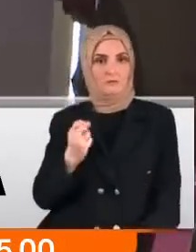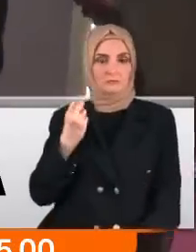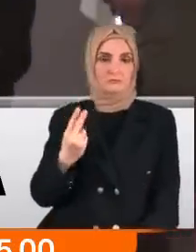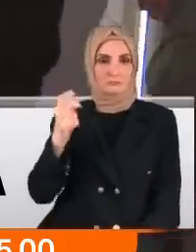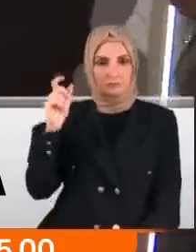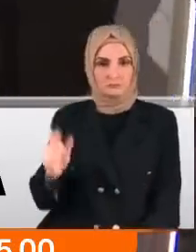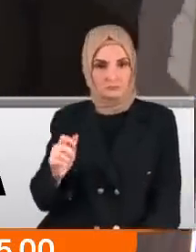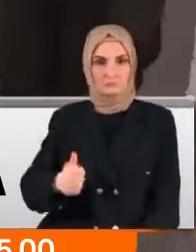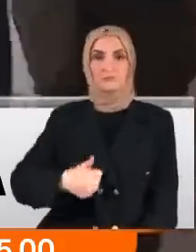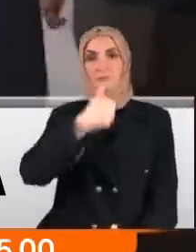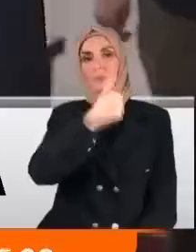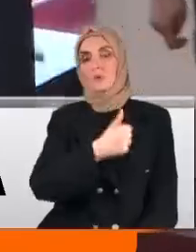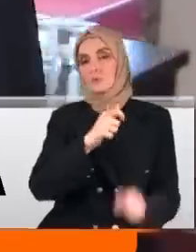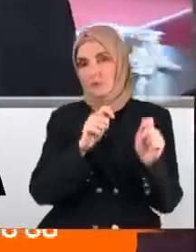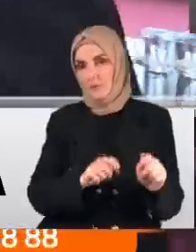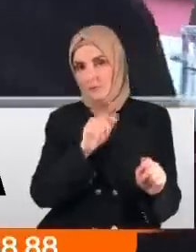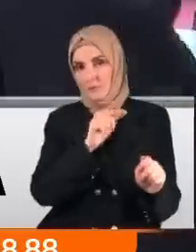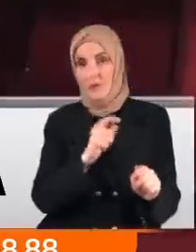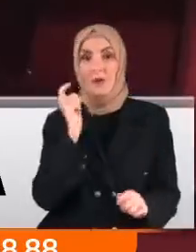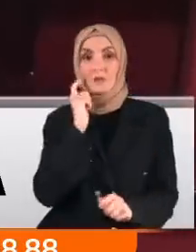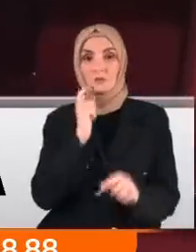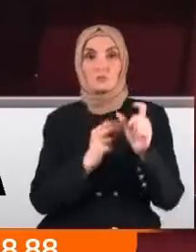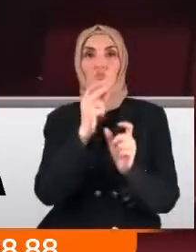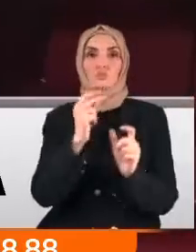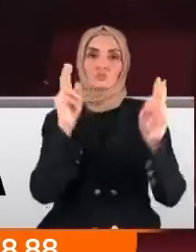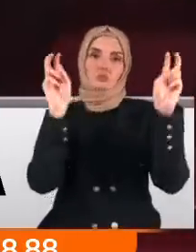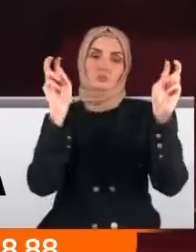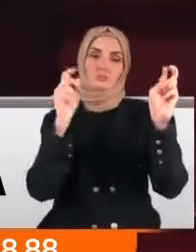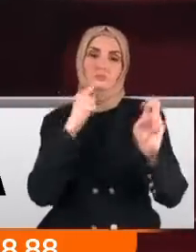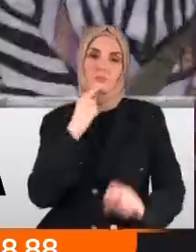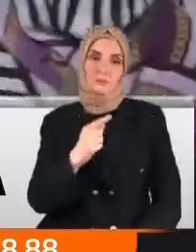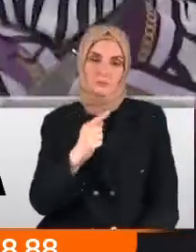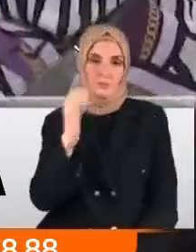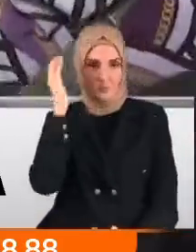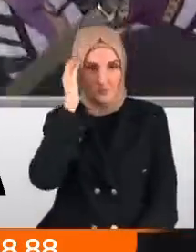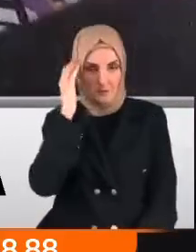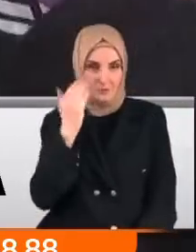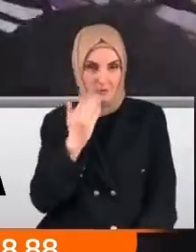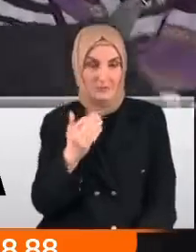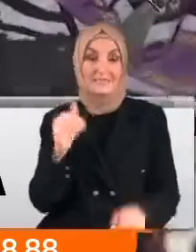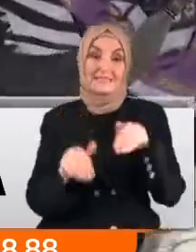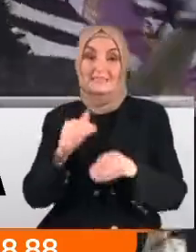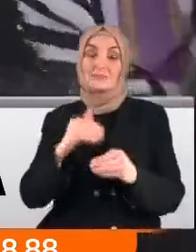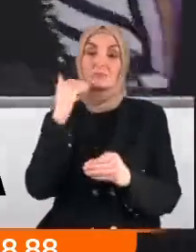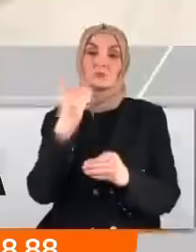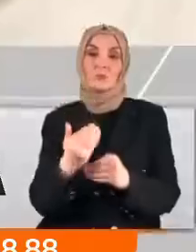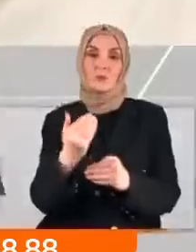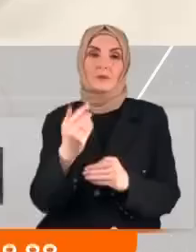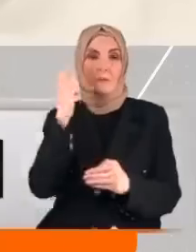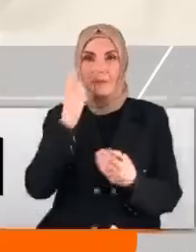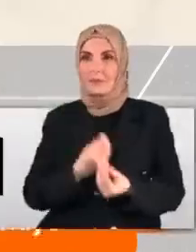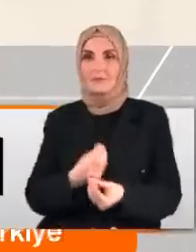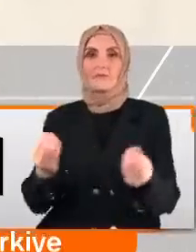Atatürkçülük parolasıyla yola çıkan grup kulislerde konuşulanlara göre seçim sonrası bir deklarasyon yayınlamaya hazırlanıyor.